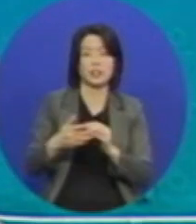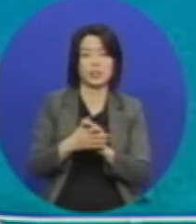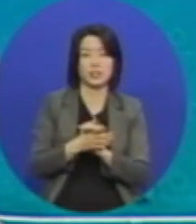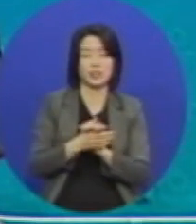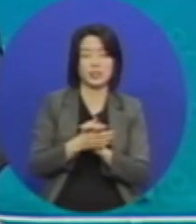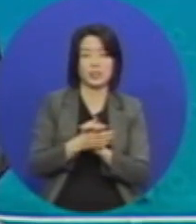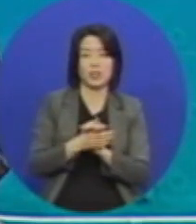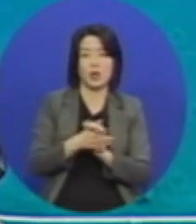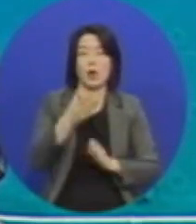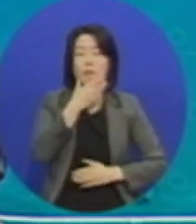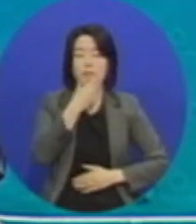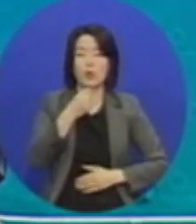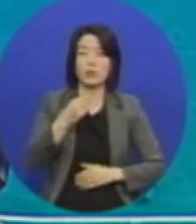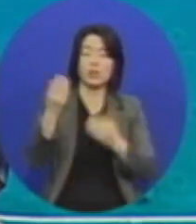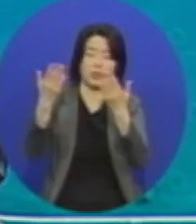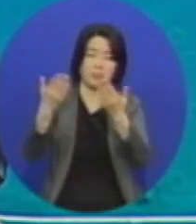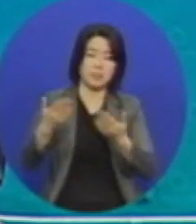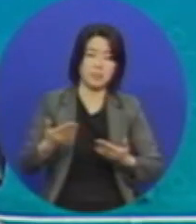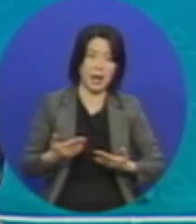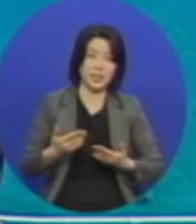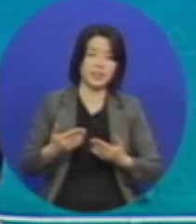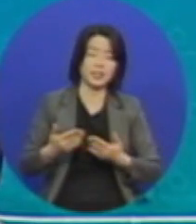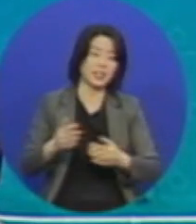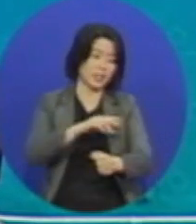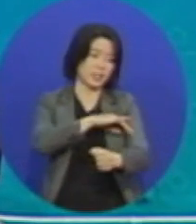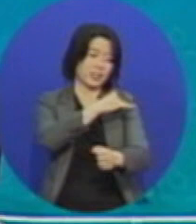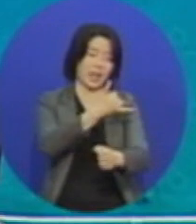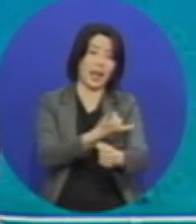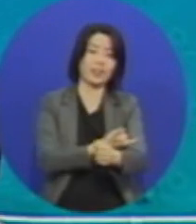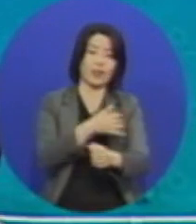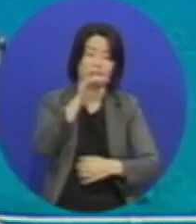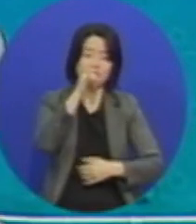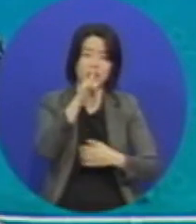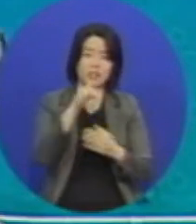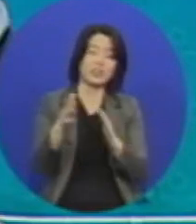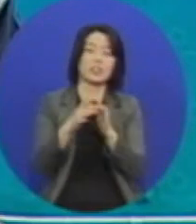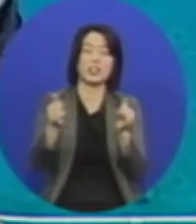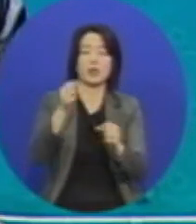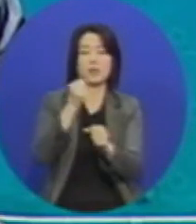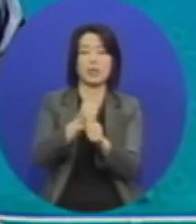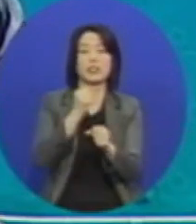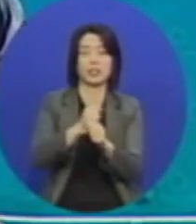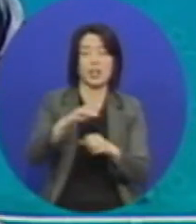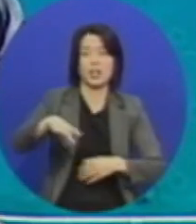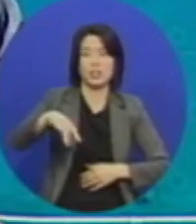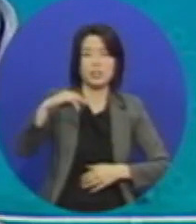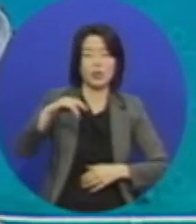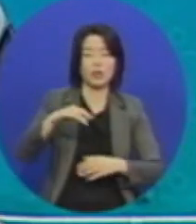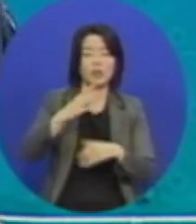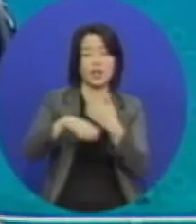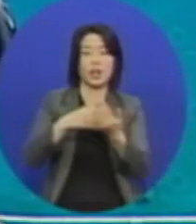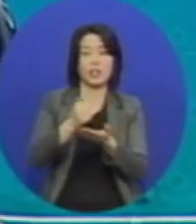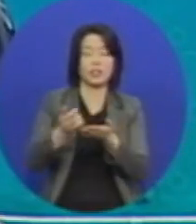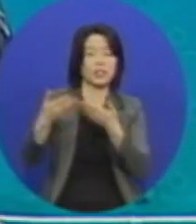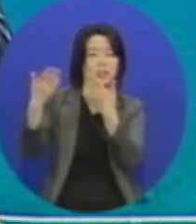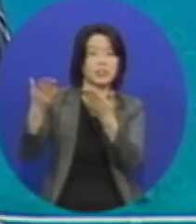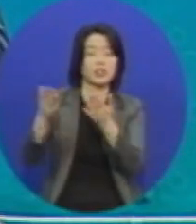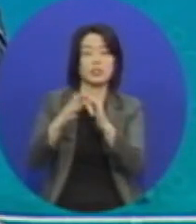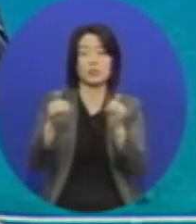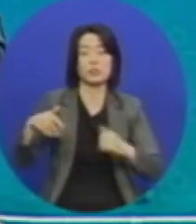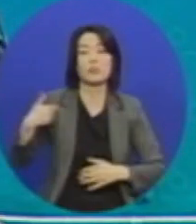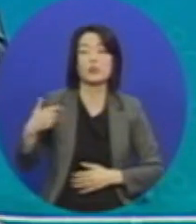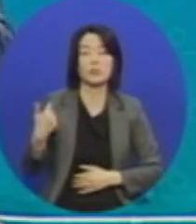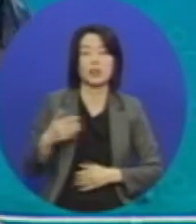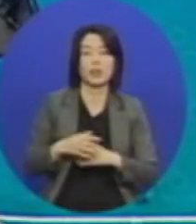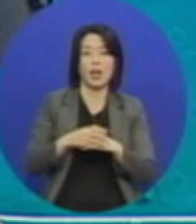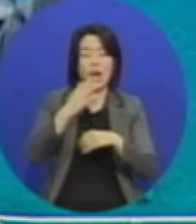자격이 있는 자 로 만들고 싶어 하시는 거예요 첫 것을 하나님께 드릴 줄 모르면 그는 하나님의